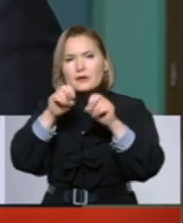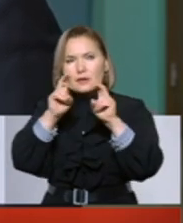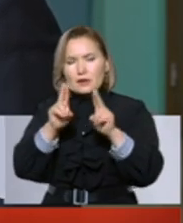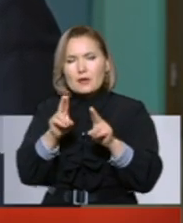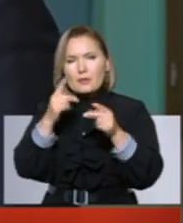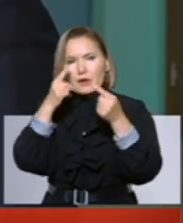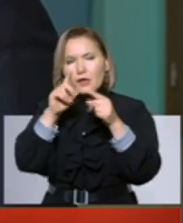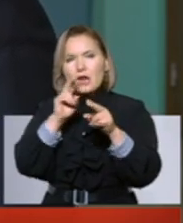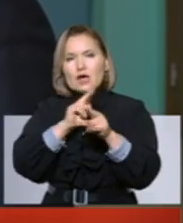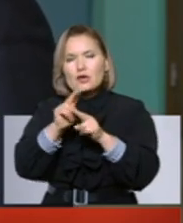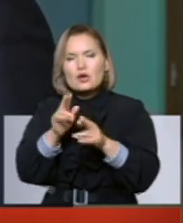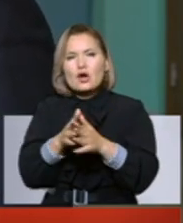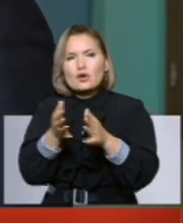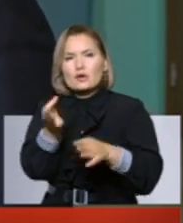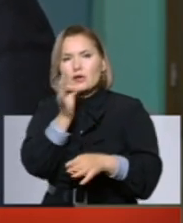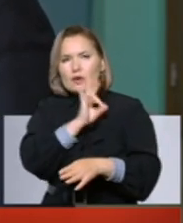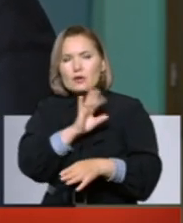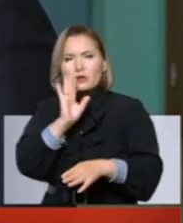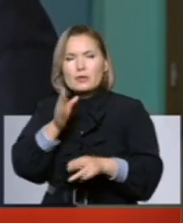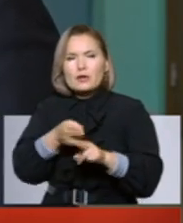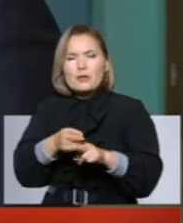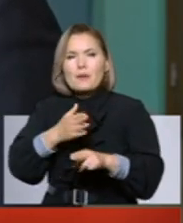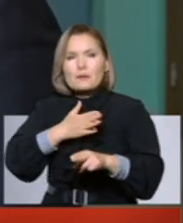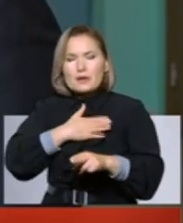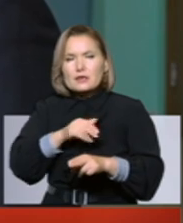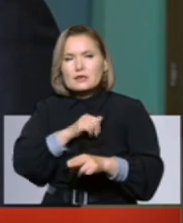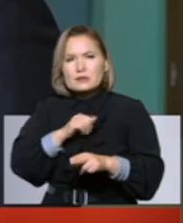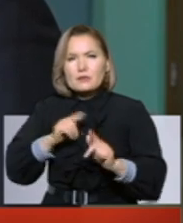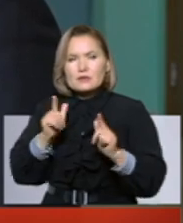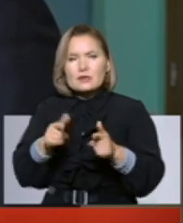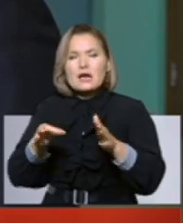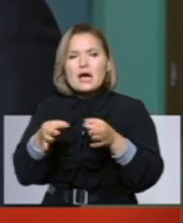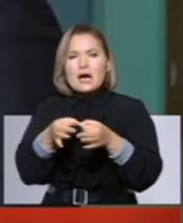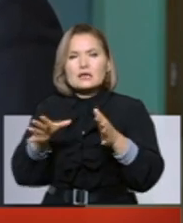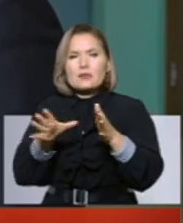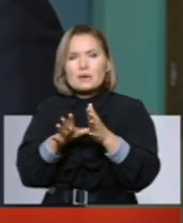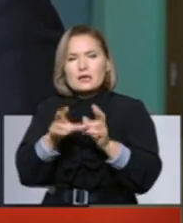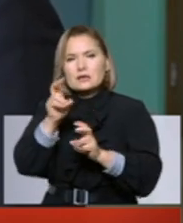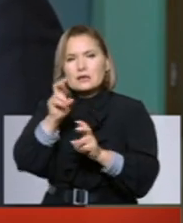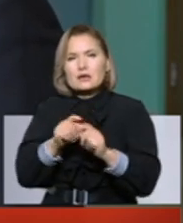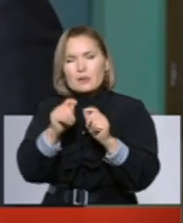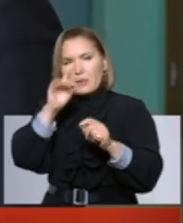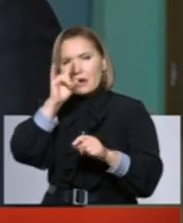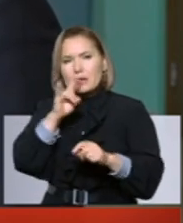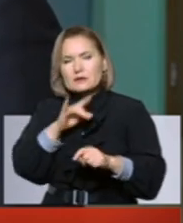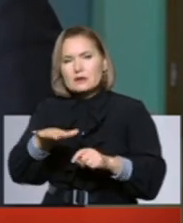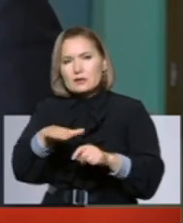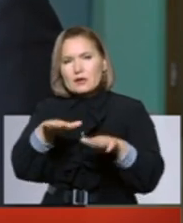дайырлауға өзінің үлкен үлесі болады. Сол себепті мен өзім атом электр станциясының елімізде салынуын қолдаймын.